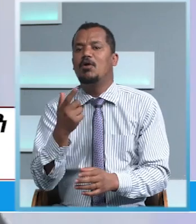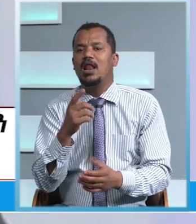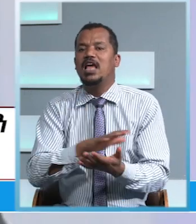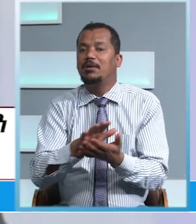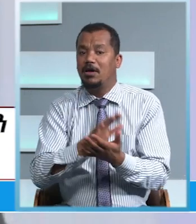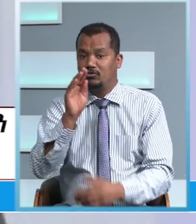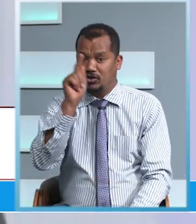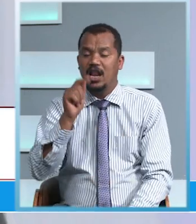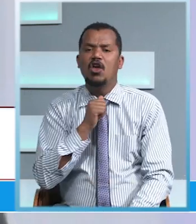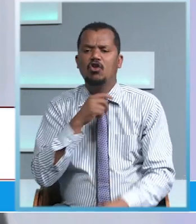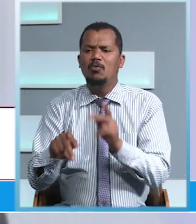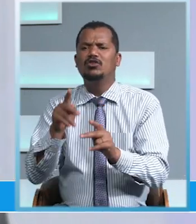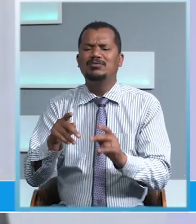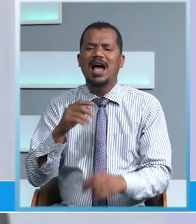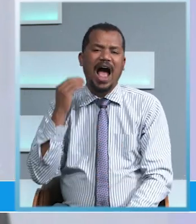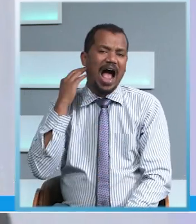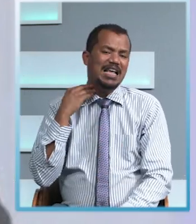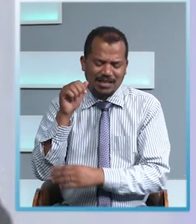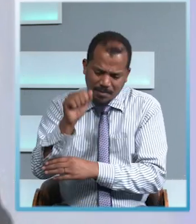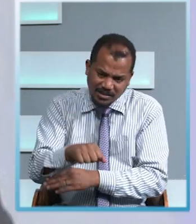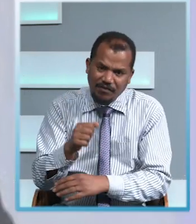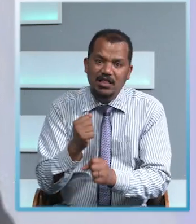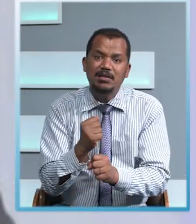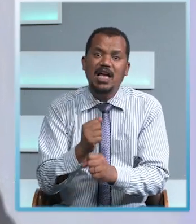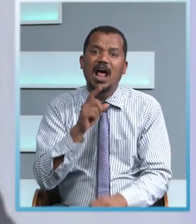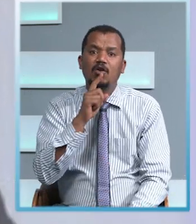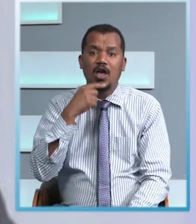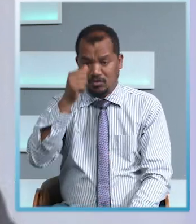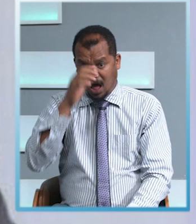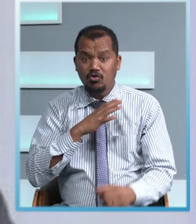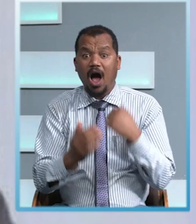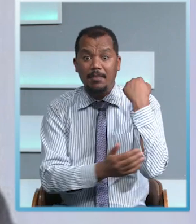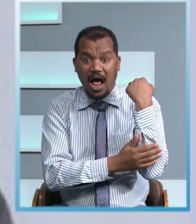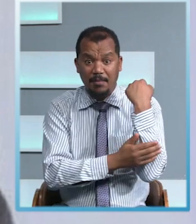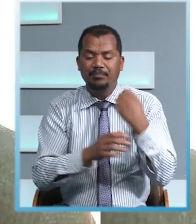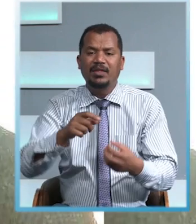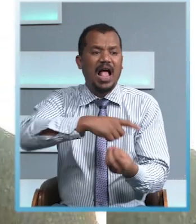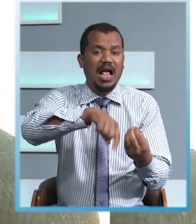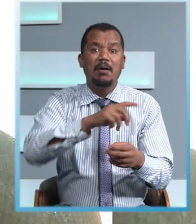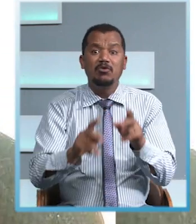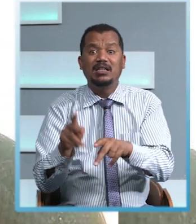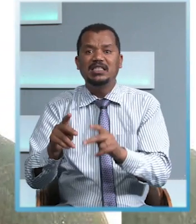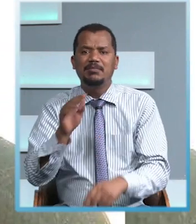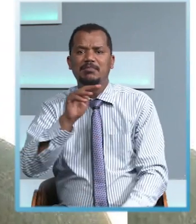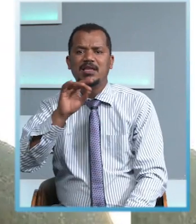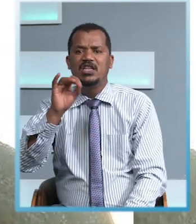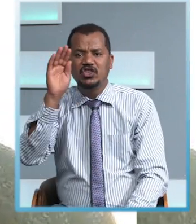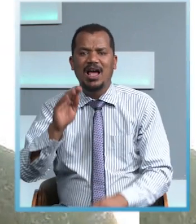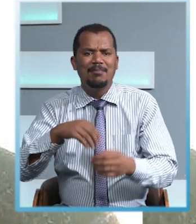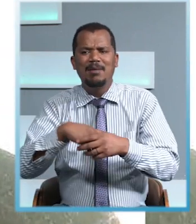ይደመሰሳል ብለዋል። አሸባሪው ሸኔ የኦሮሞን ህዝብ አንገት ለማስደፋት የሚሰራ ነው ያሉት አቶ አብርሃም የአካባቢው ህብረተሰብና